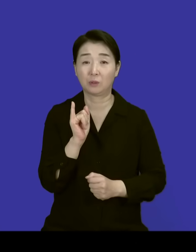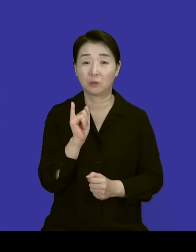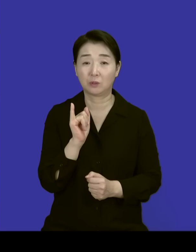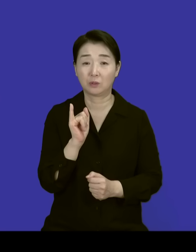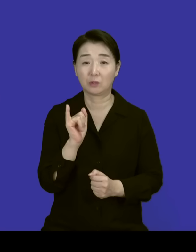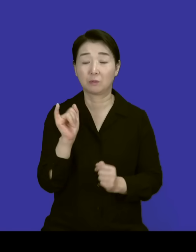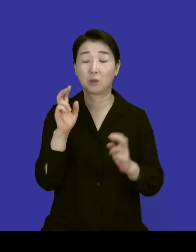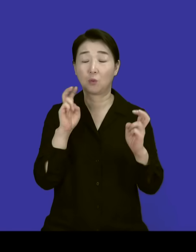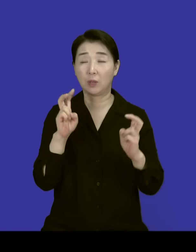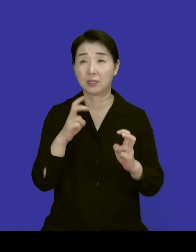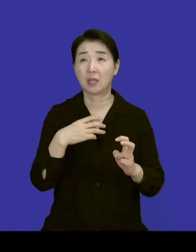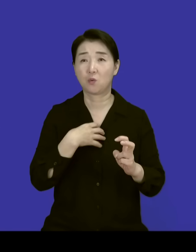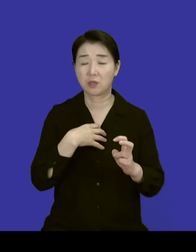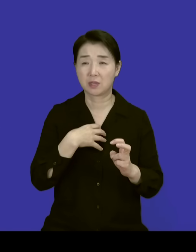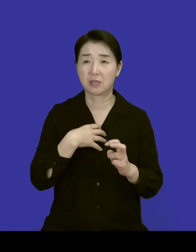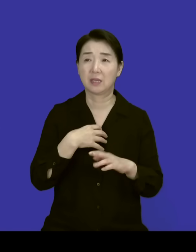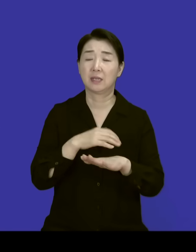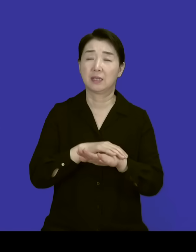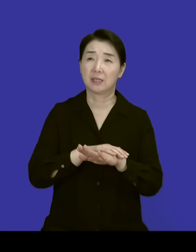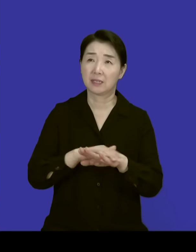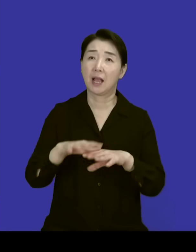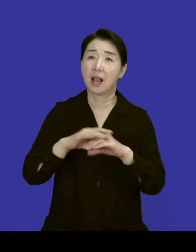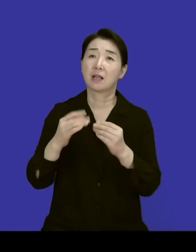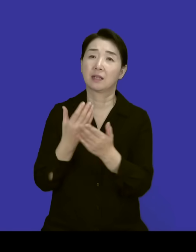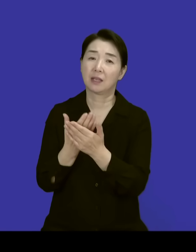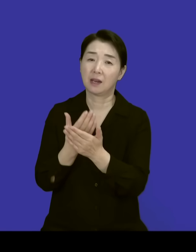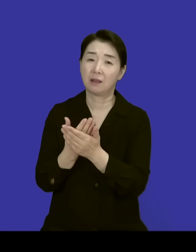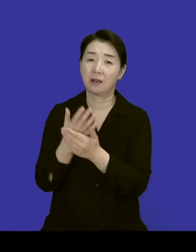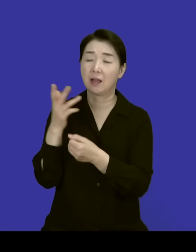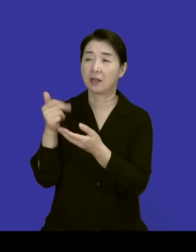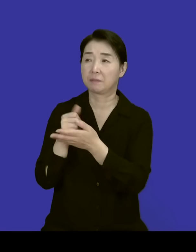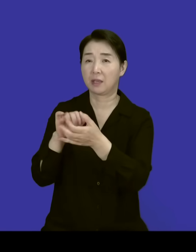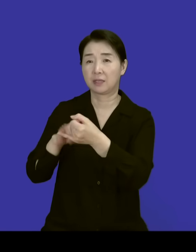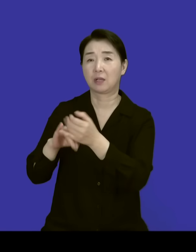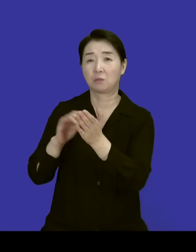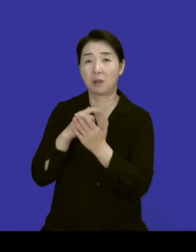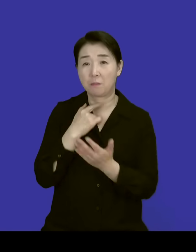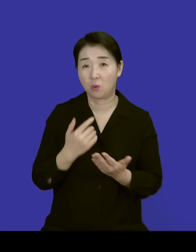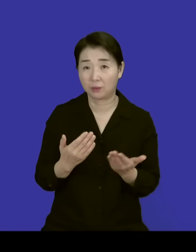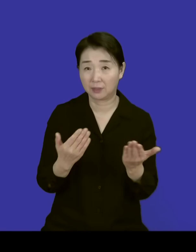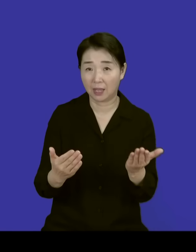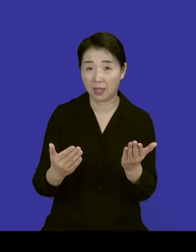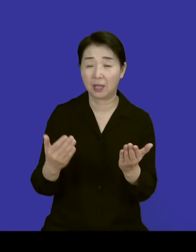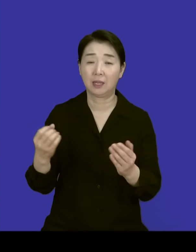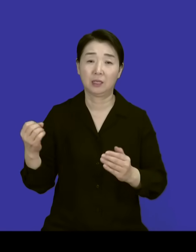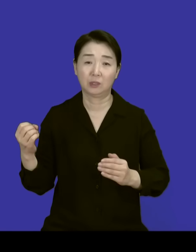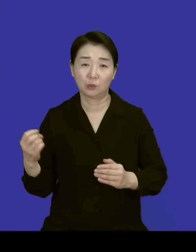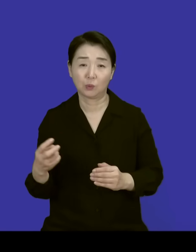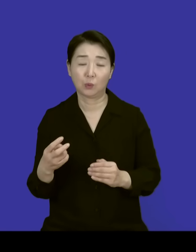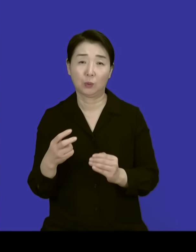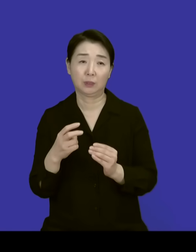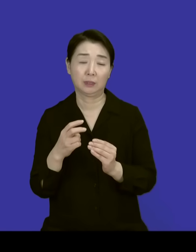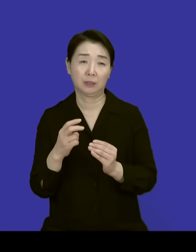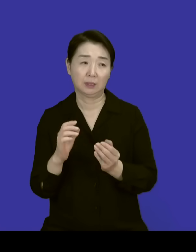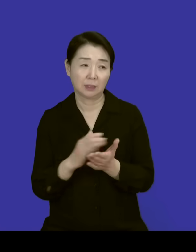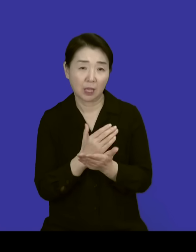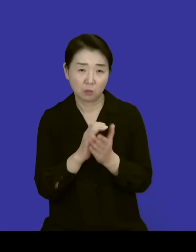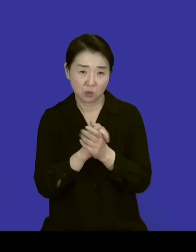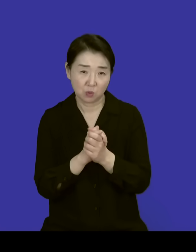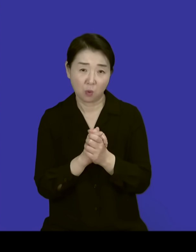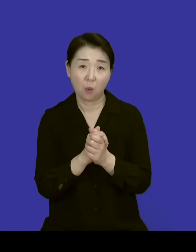벗어나게 해주셔라. 다는 못하겠지만 하나님하고 약속한 봉사나 제가 이제 나눔 기부하는 거나 이런